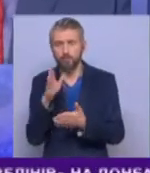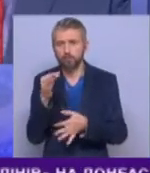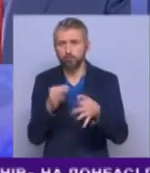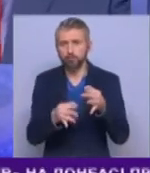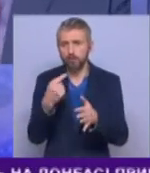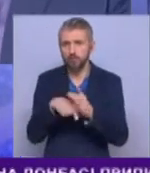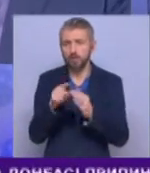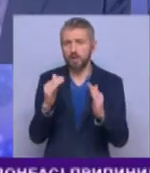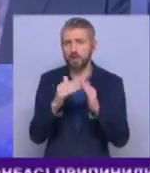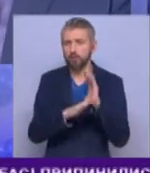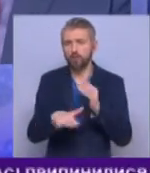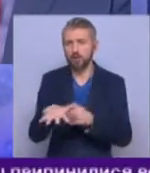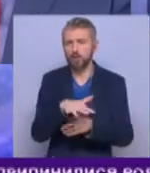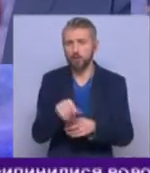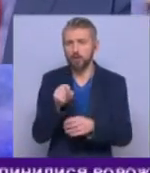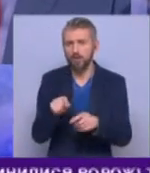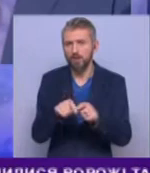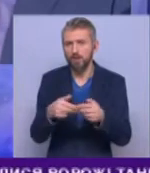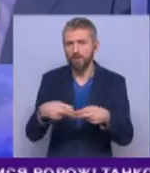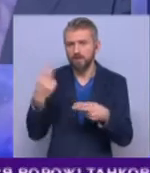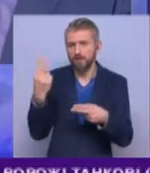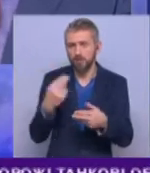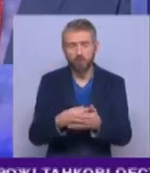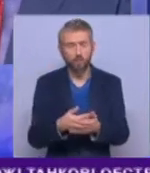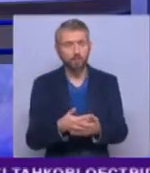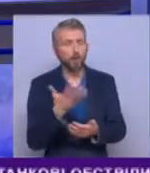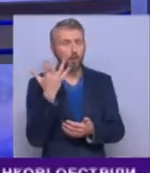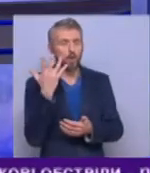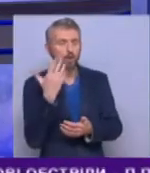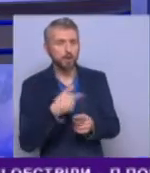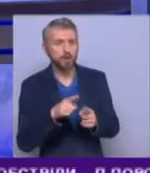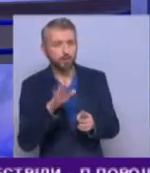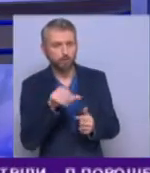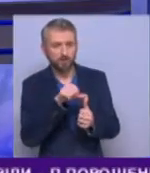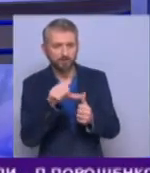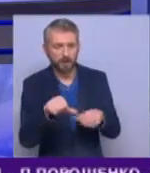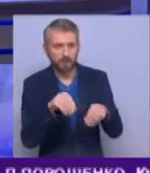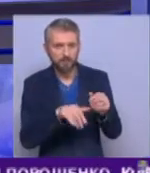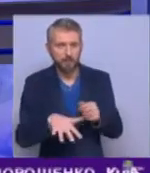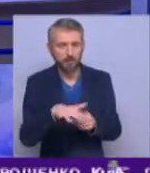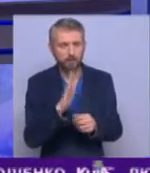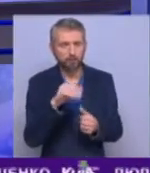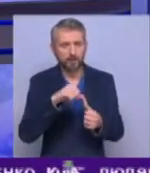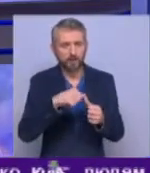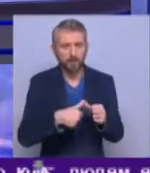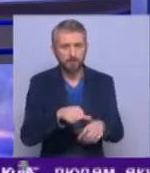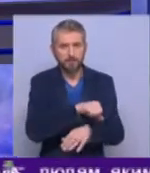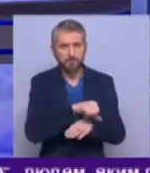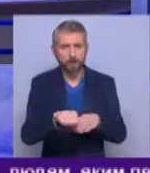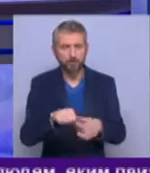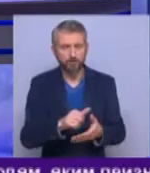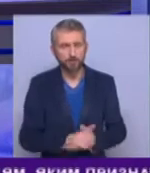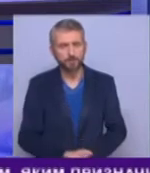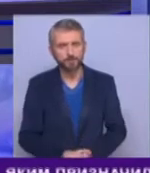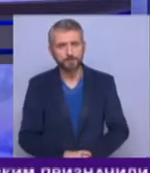бо це не домова територія, і відкрити шлагбаум. Але коли це буде відведена земельна ділянка, будуть закріплені межі. І проблем з